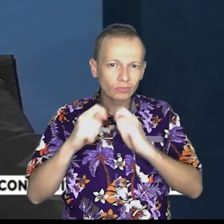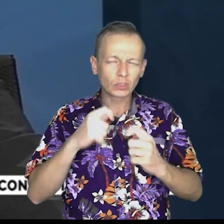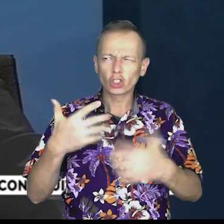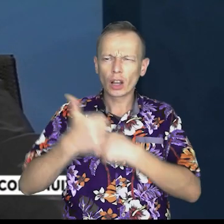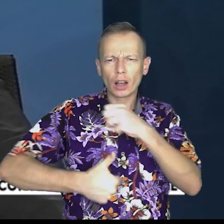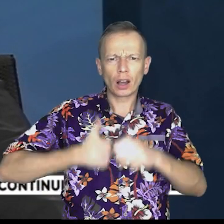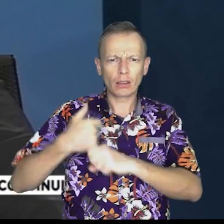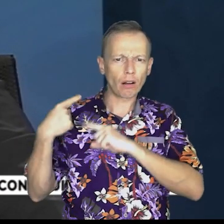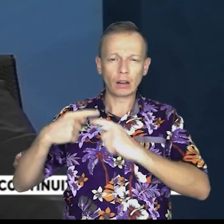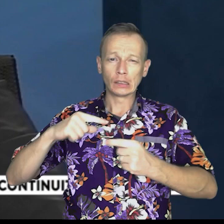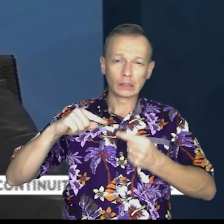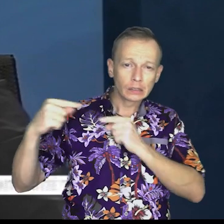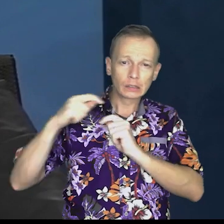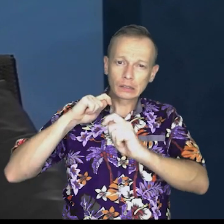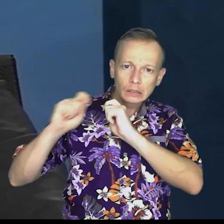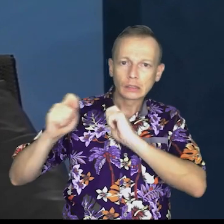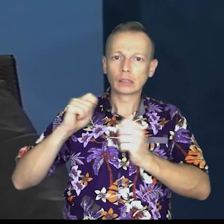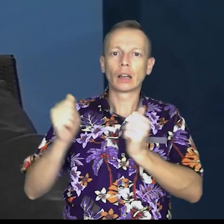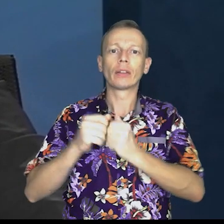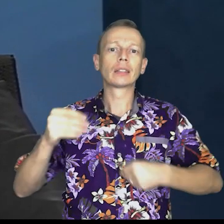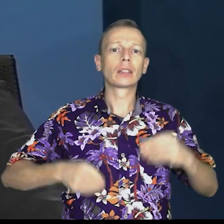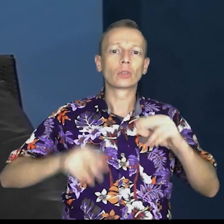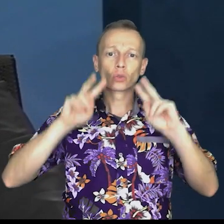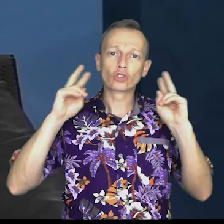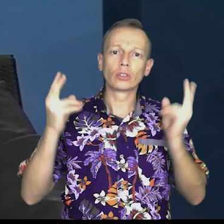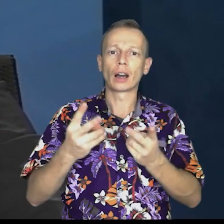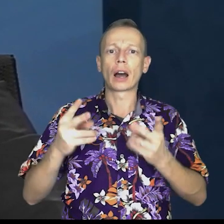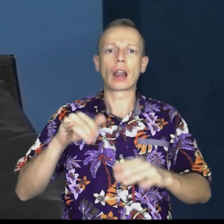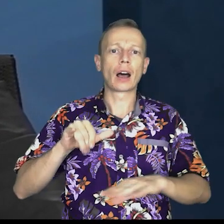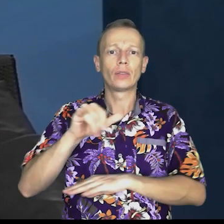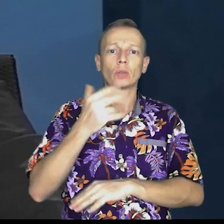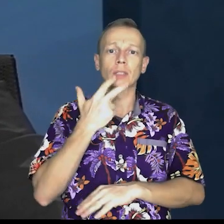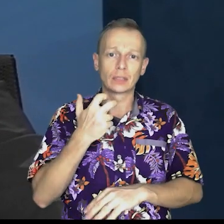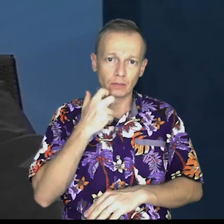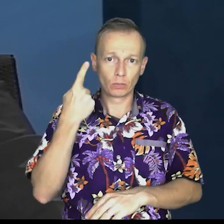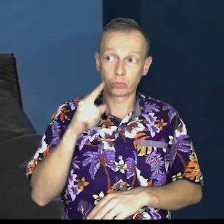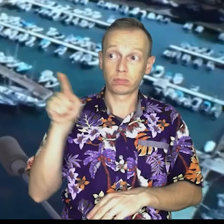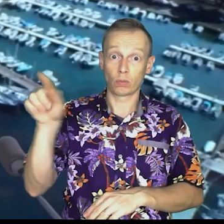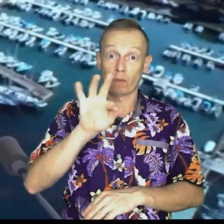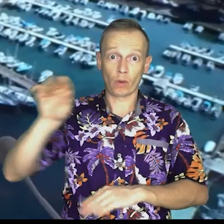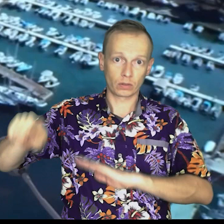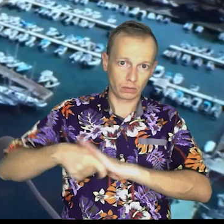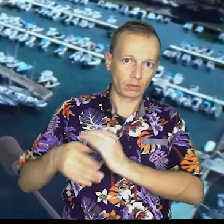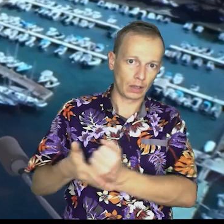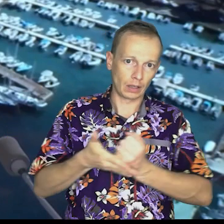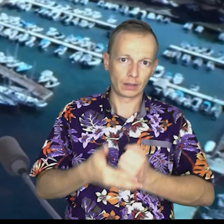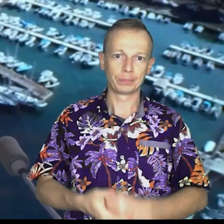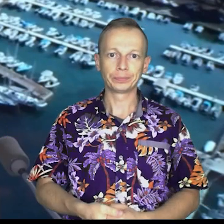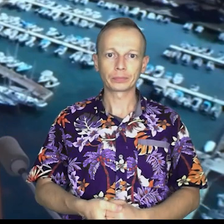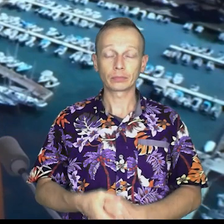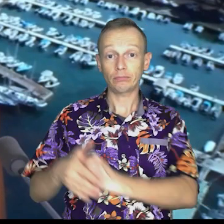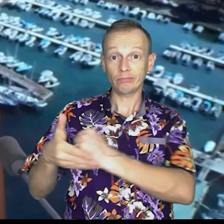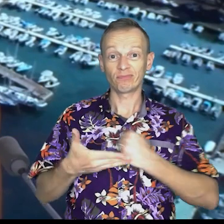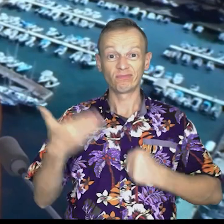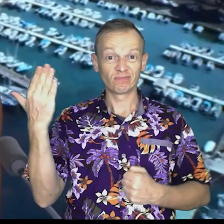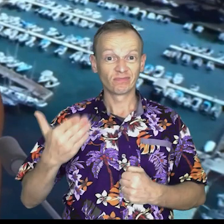1 an que je discute avec la Direction générale de l'aviation civile pour que l'État apporte également sa contribution. Voilà, une aide qui ne sera